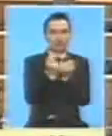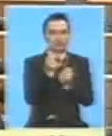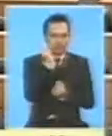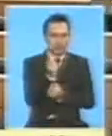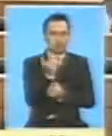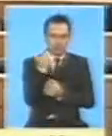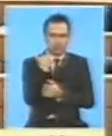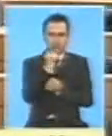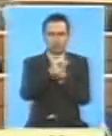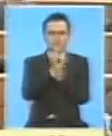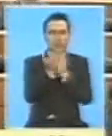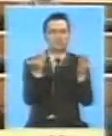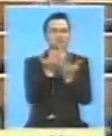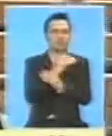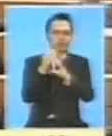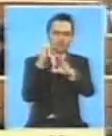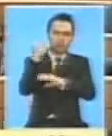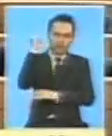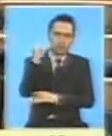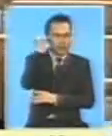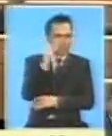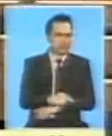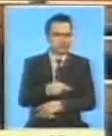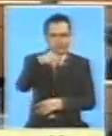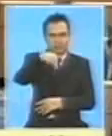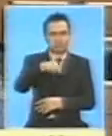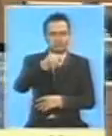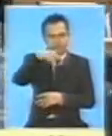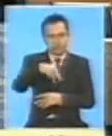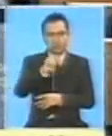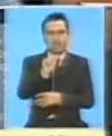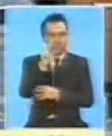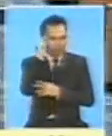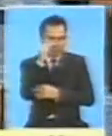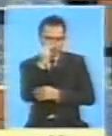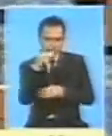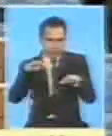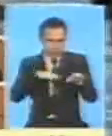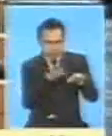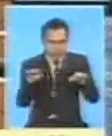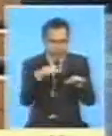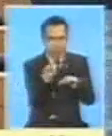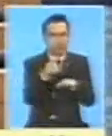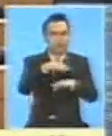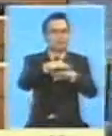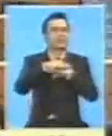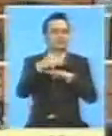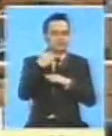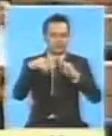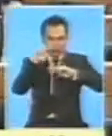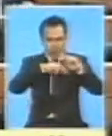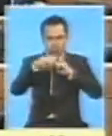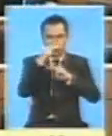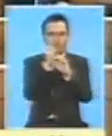ไรทำนองเนี่ยนะรถโดยสารทุกคันจะติด GPS มั้ยอะไรทำนองเนี่ยว่ามันวิ่งหรือเปล่ามันไปตรงไหนบ้างอะไรทำนองเนี่ยนะครับเพื่อความปลอดภัยฝ